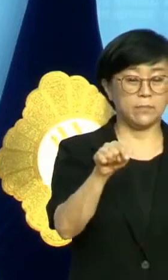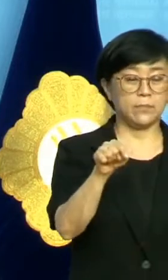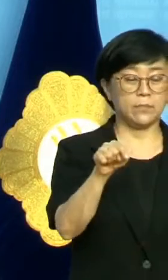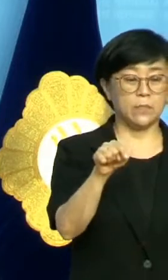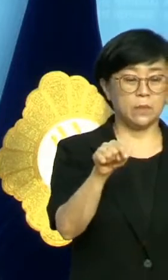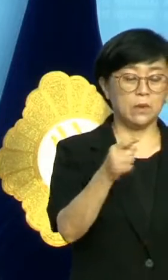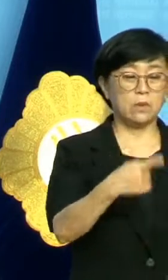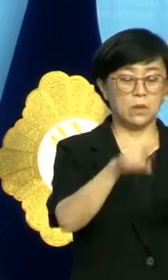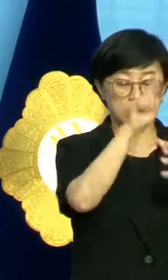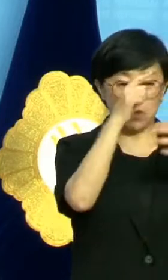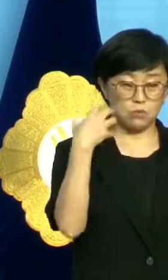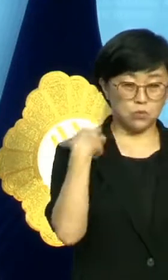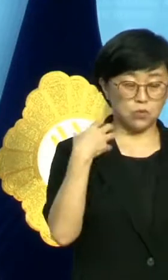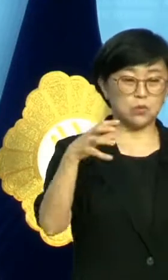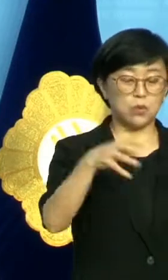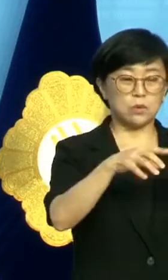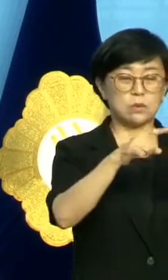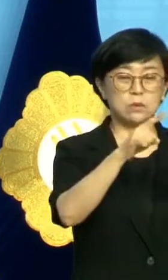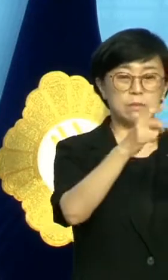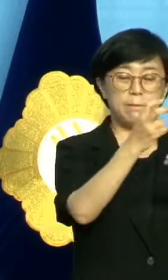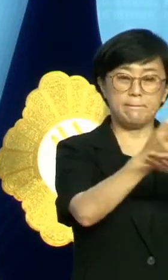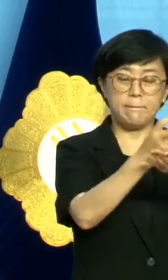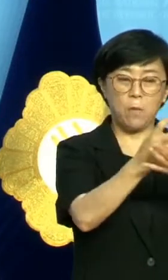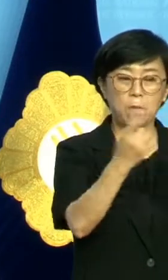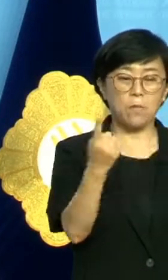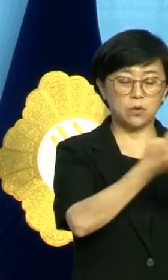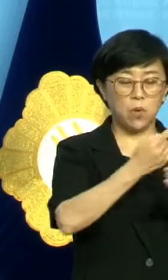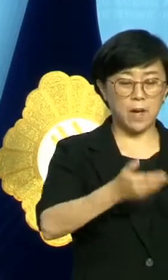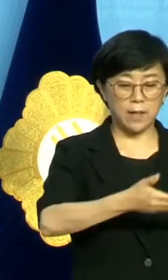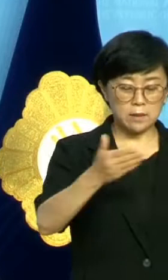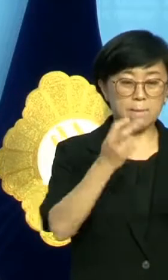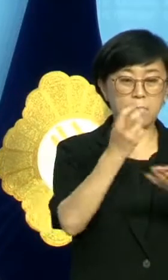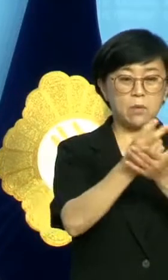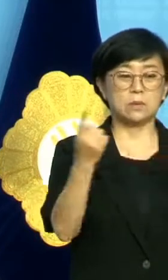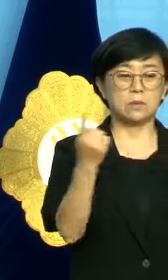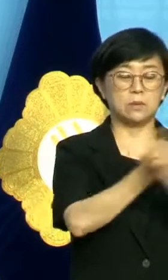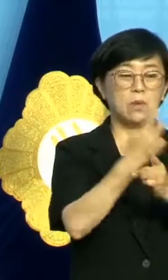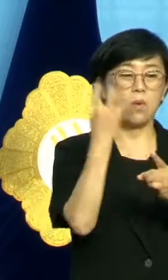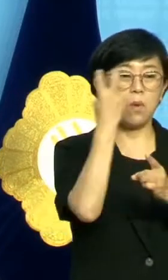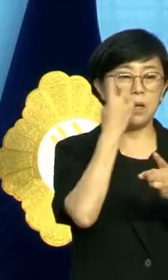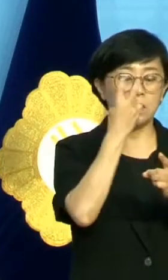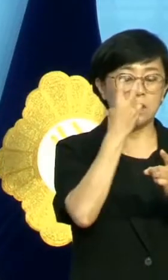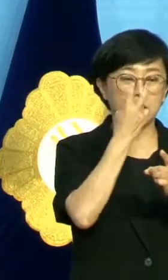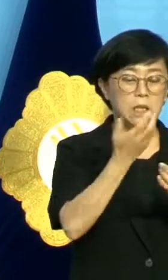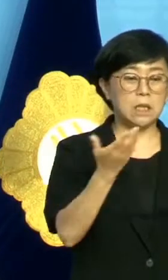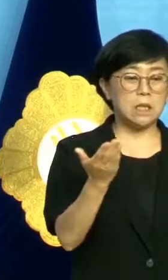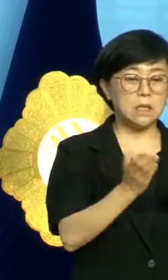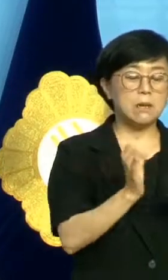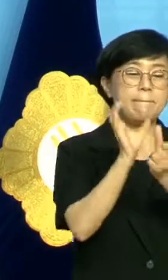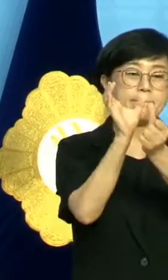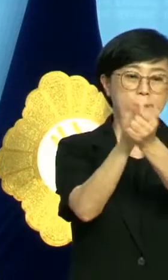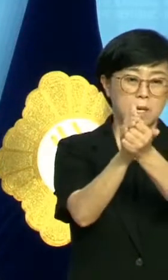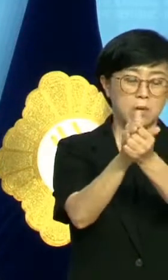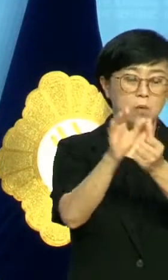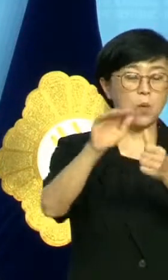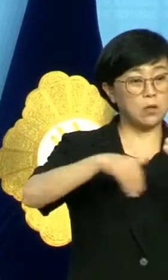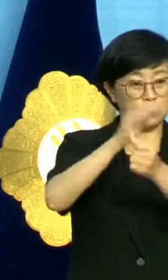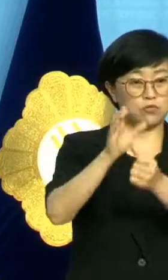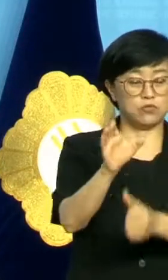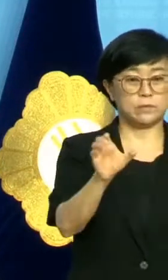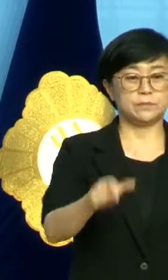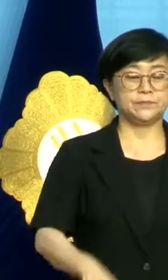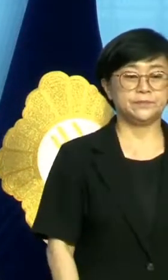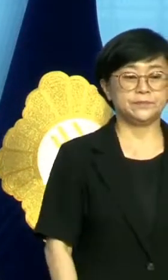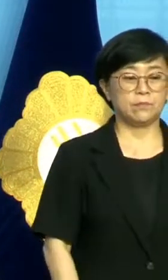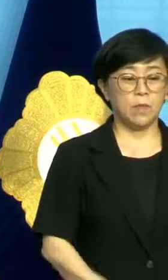정부 소집 법과 하천법 등을 개정해 하천 관리 업무를 환경부 로 2권 통합할 것입니다 또